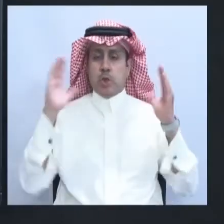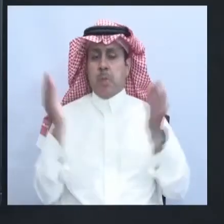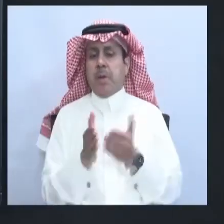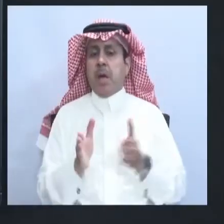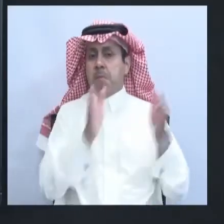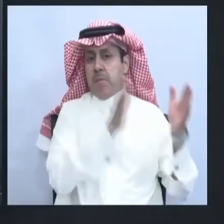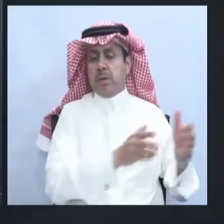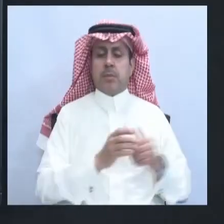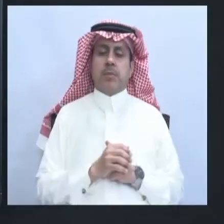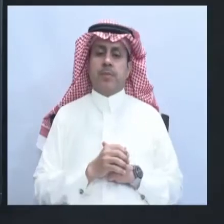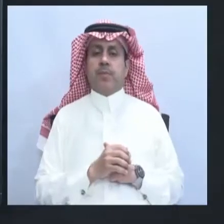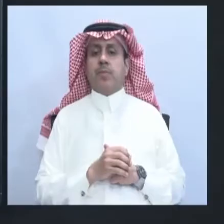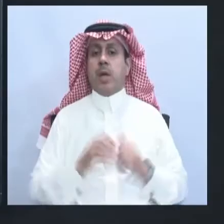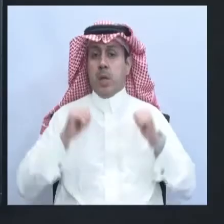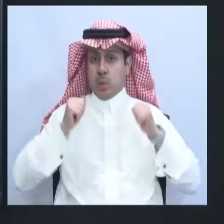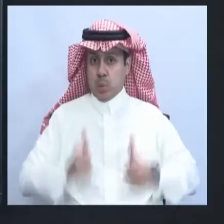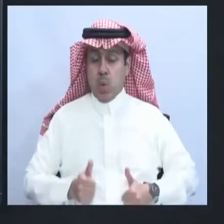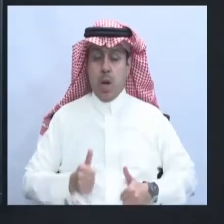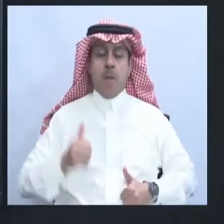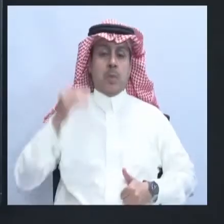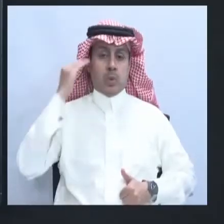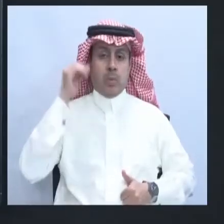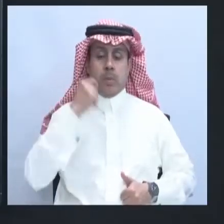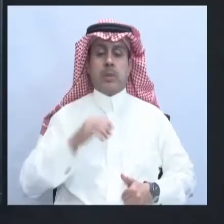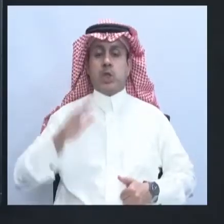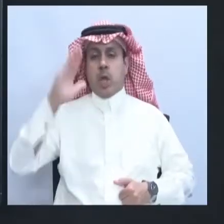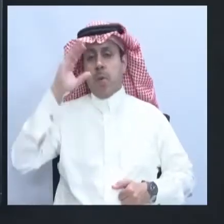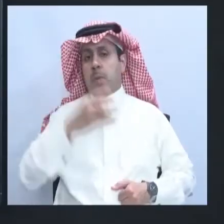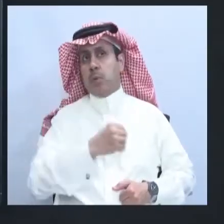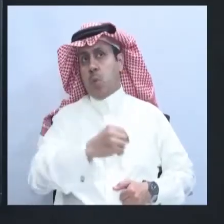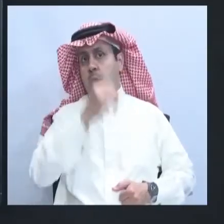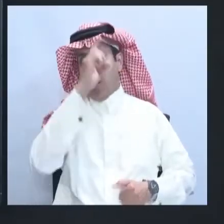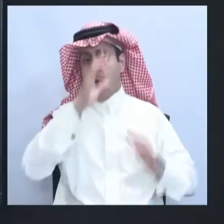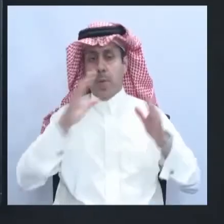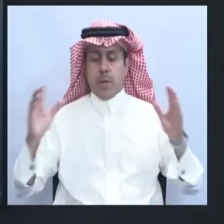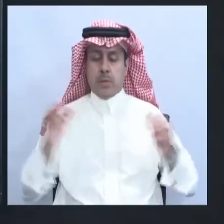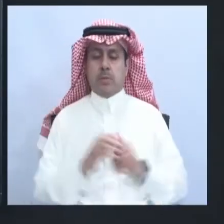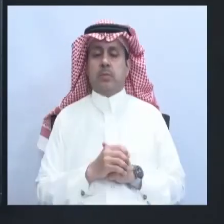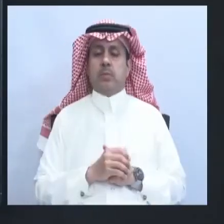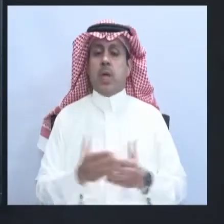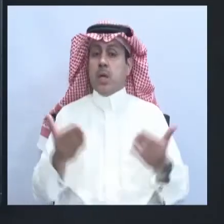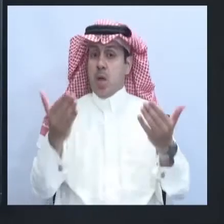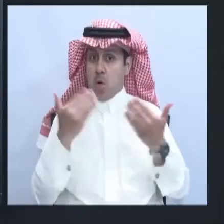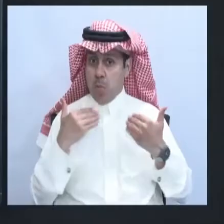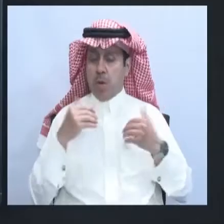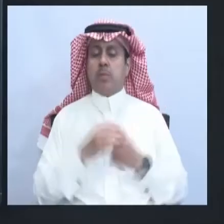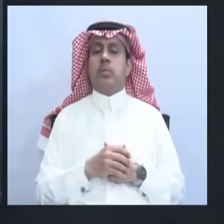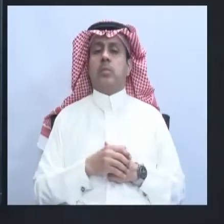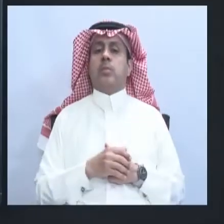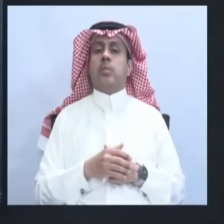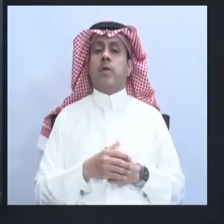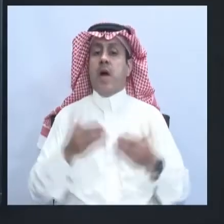اما بعد ايها الطلاب والطالبات سلام الله عليكم ورحمته وبركاته وحياكم الله تعالى وبياكم